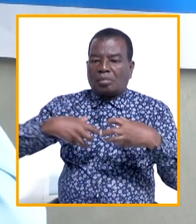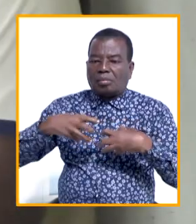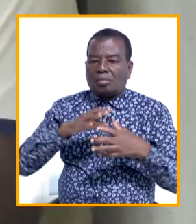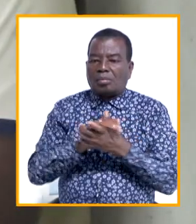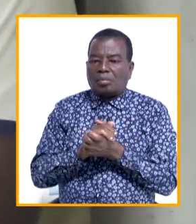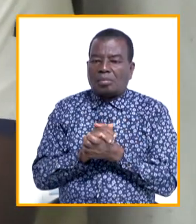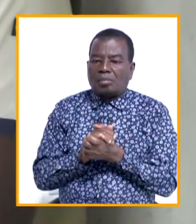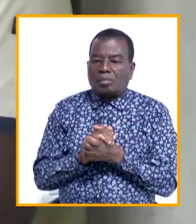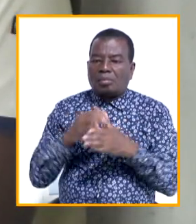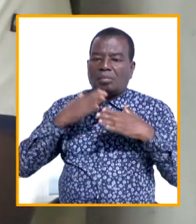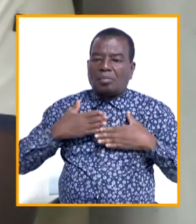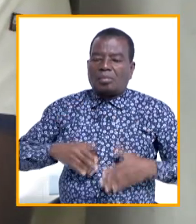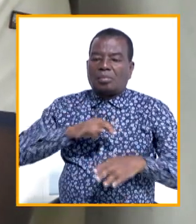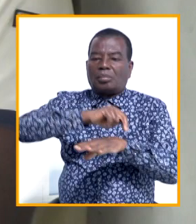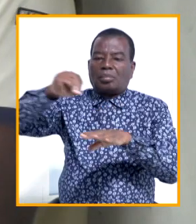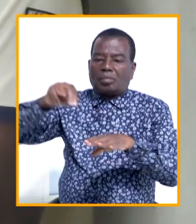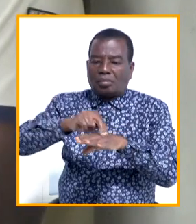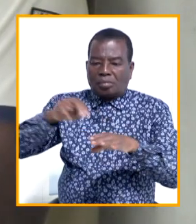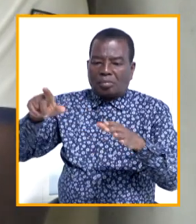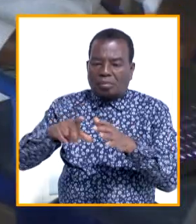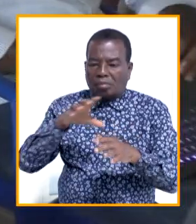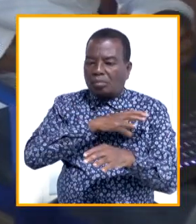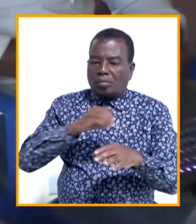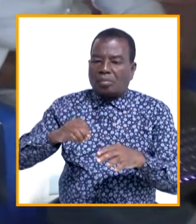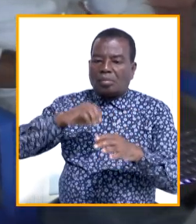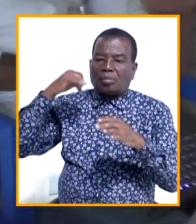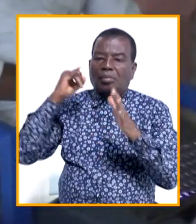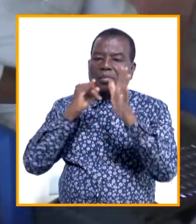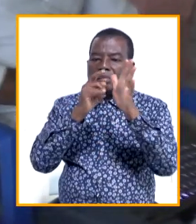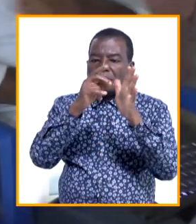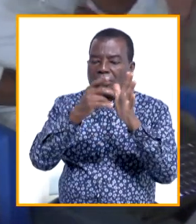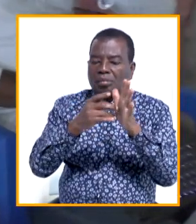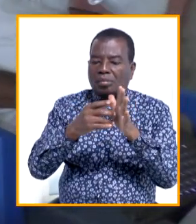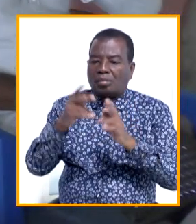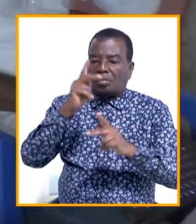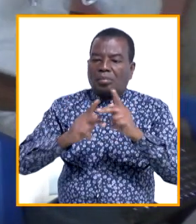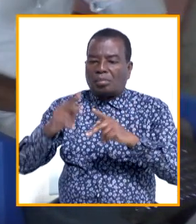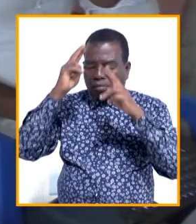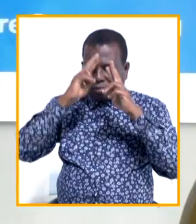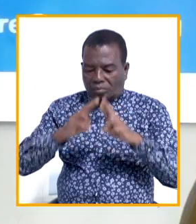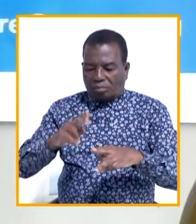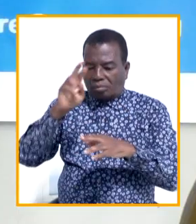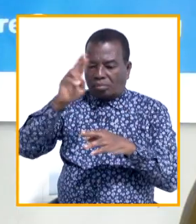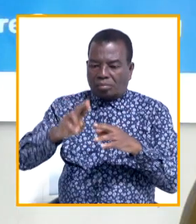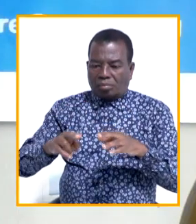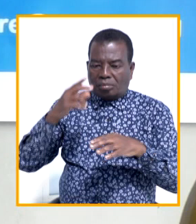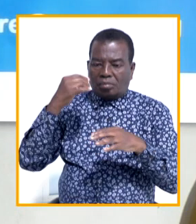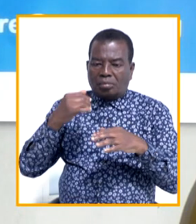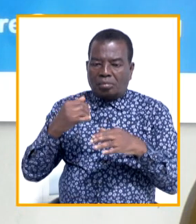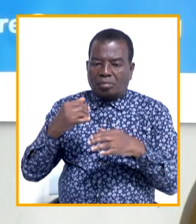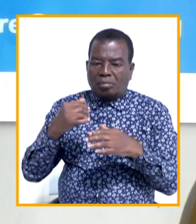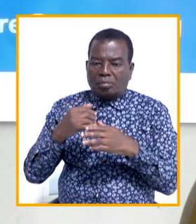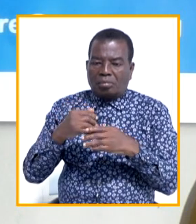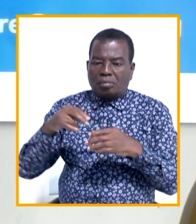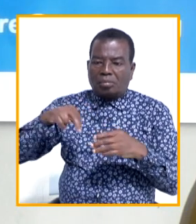électoral le coordinateur national du WANEP Côte d'Ivoire invite les populations au respect des résultats des urnes nous saluons le